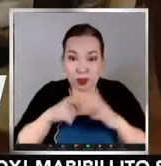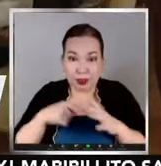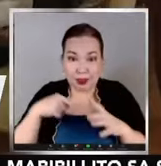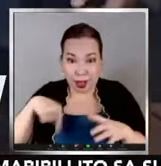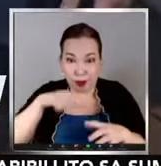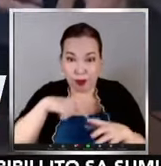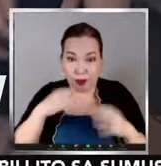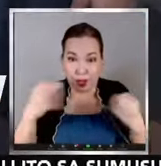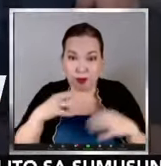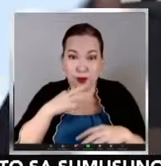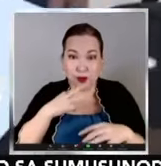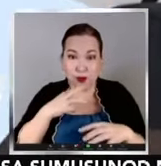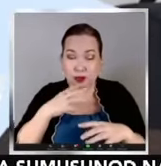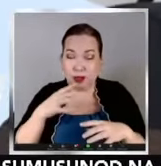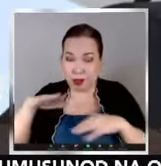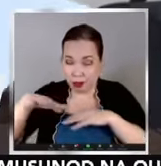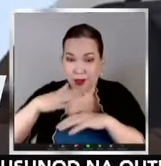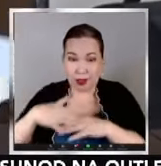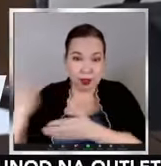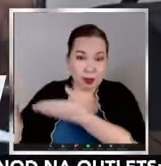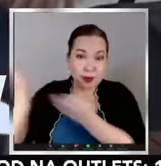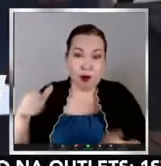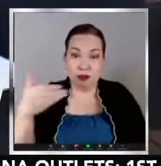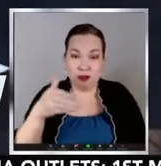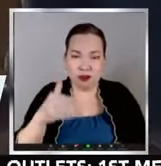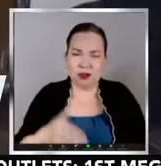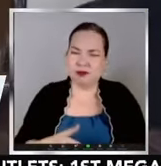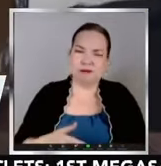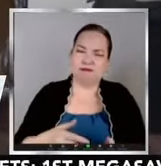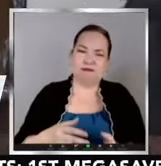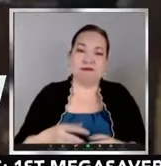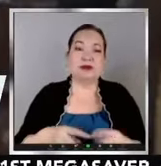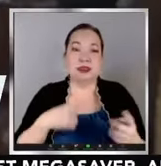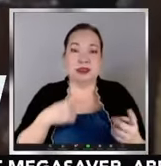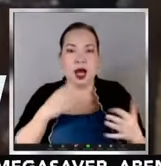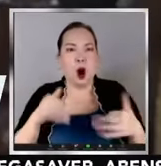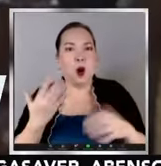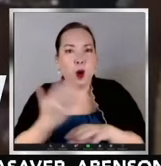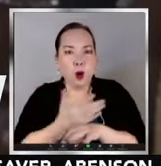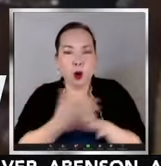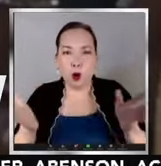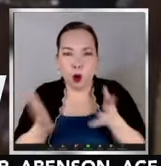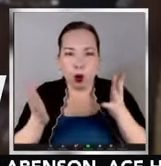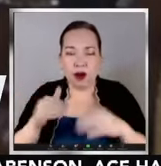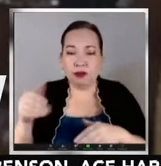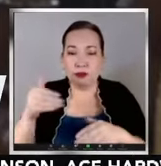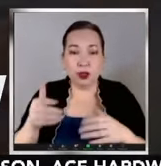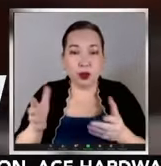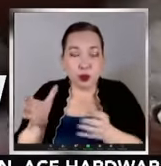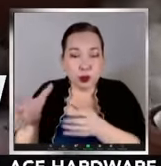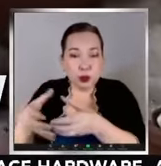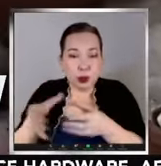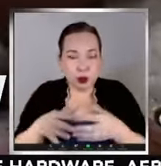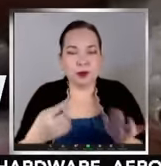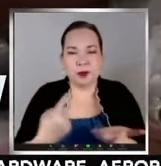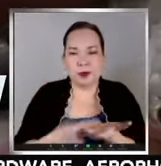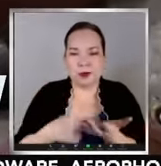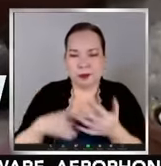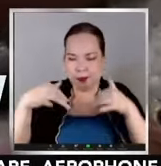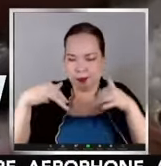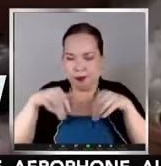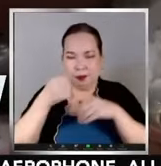Ang pagpapasigla ng fisheries sector ang isa sa tinalakay ng Pangulo at ilang mga miyembro ng kanyang gabinete. Malaking bilang daw ng mga huling isda sa